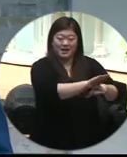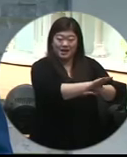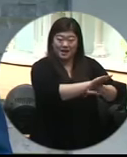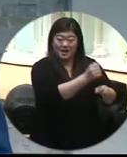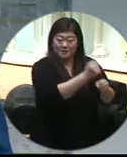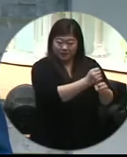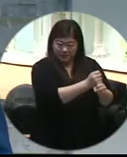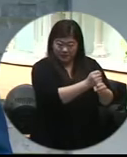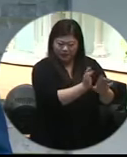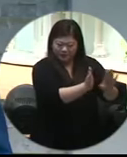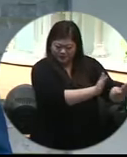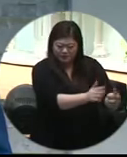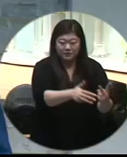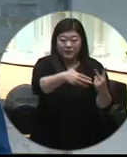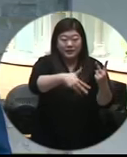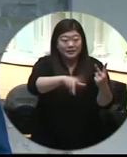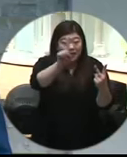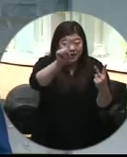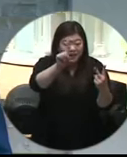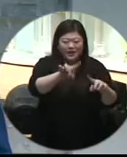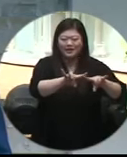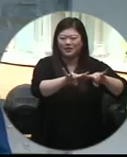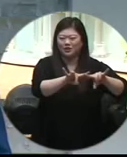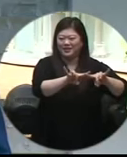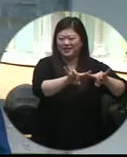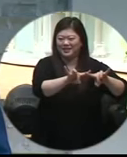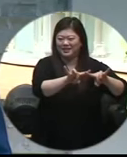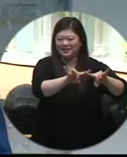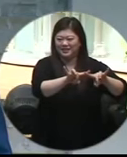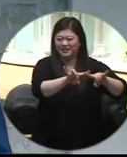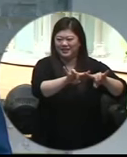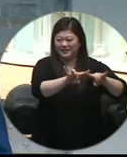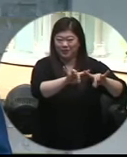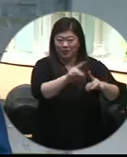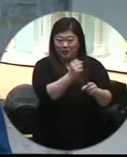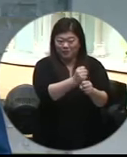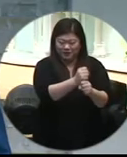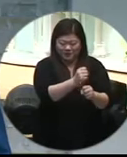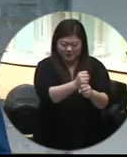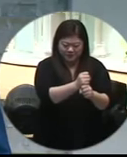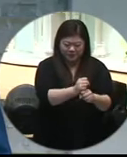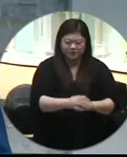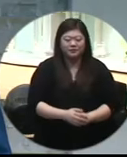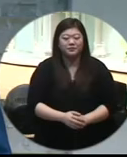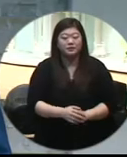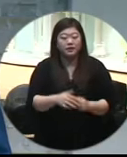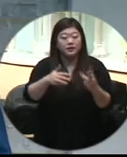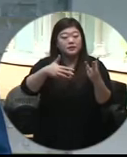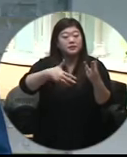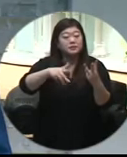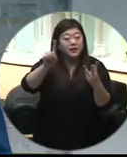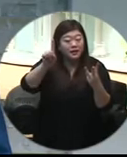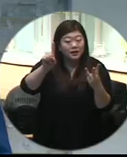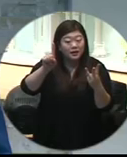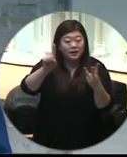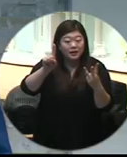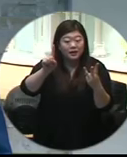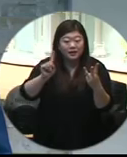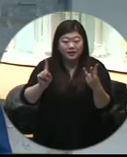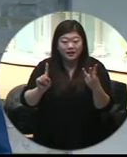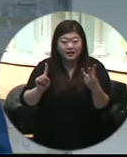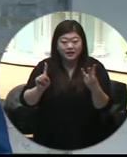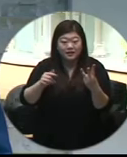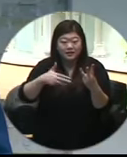되었고 2차 산업혁명은 전기입니다. 전기. 전기가 발명되었고 3차